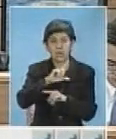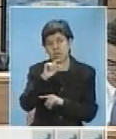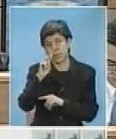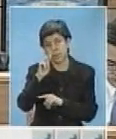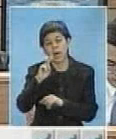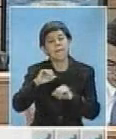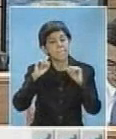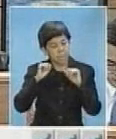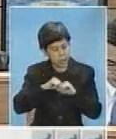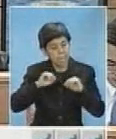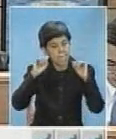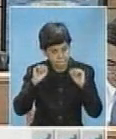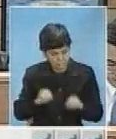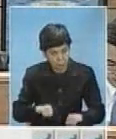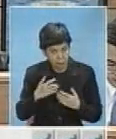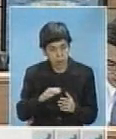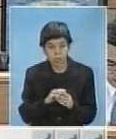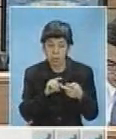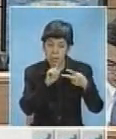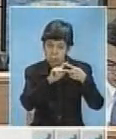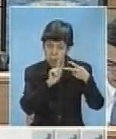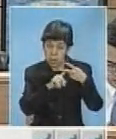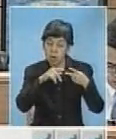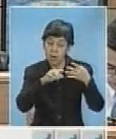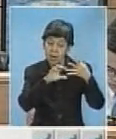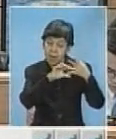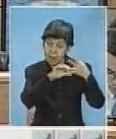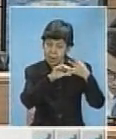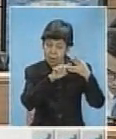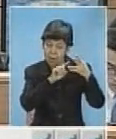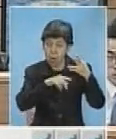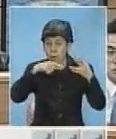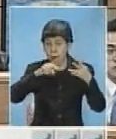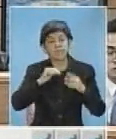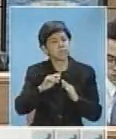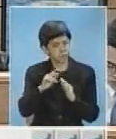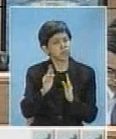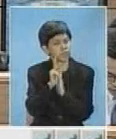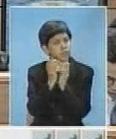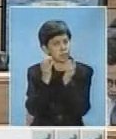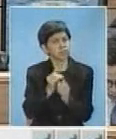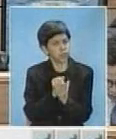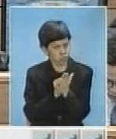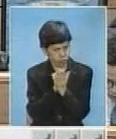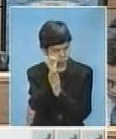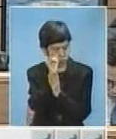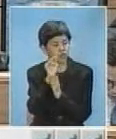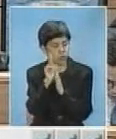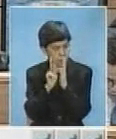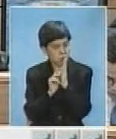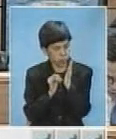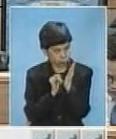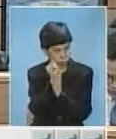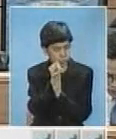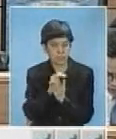าก็ได้กรุณาวินิจฉัยแล้วว่าทั้งสองพระราชกำหนดนั้นชอบด้วยรัฐธรรมนูญชอบด้วยกฎหมายเ